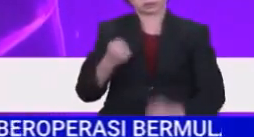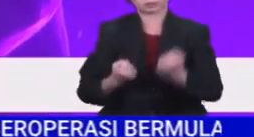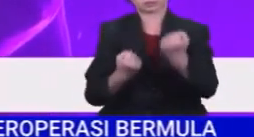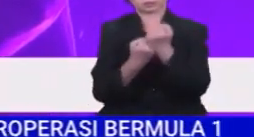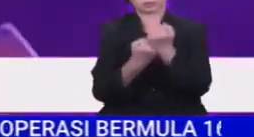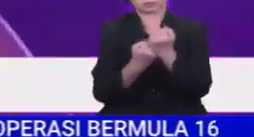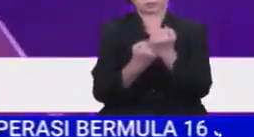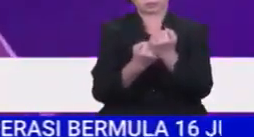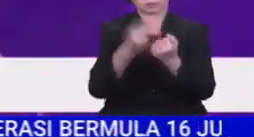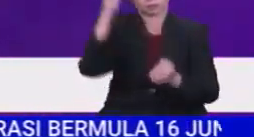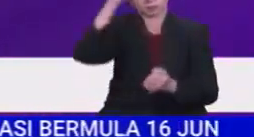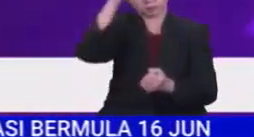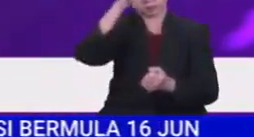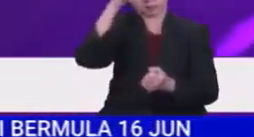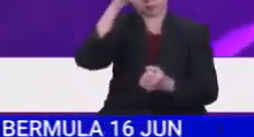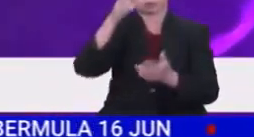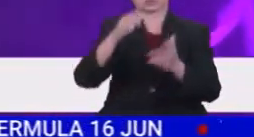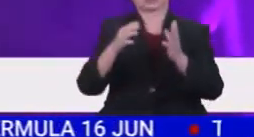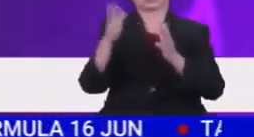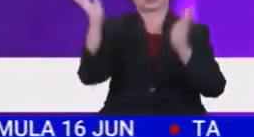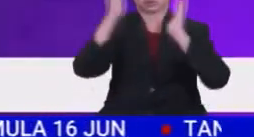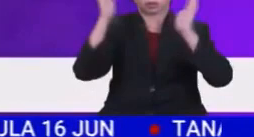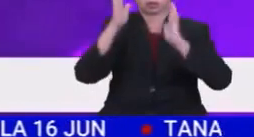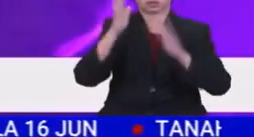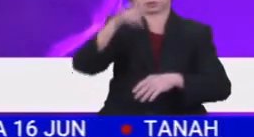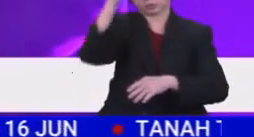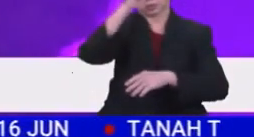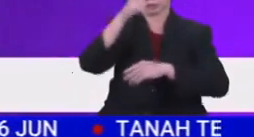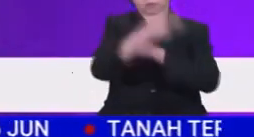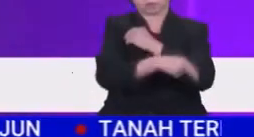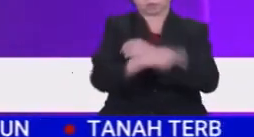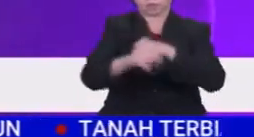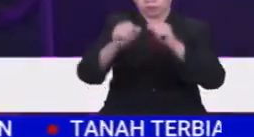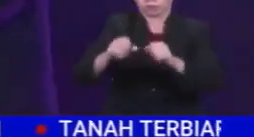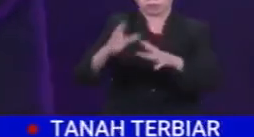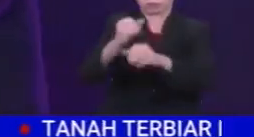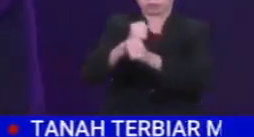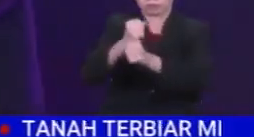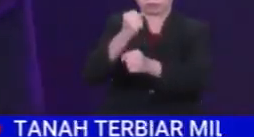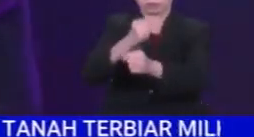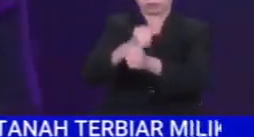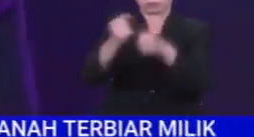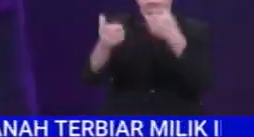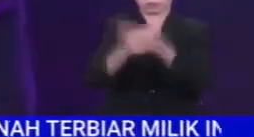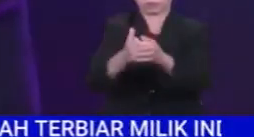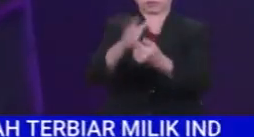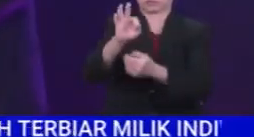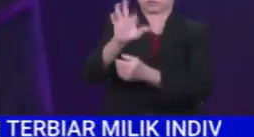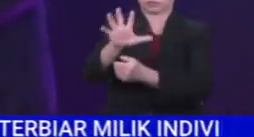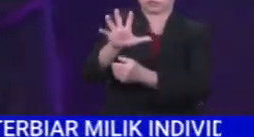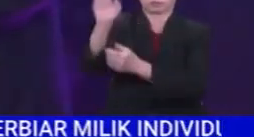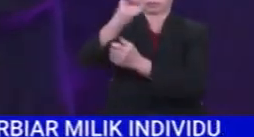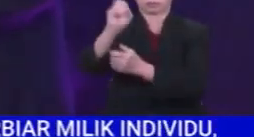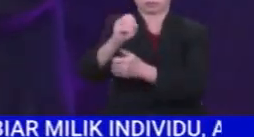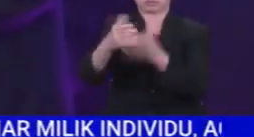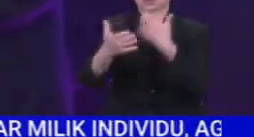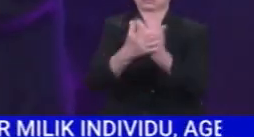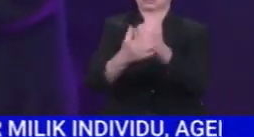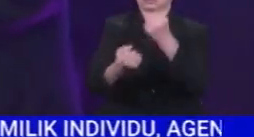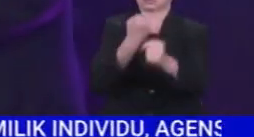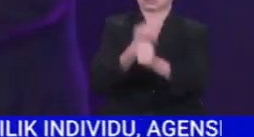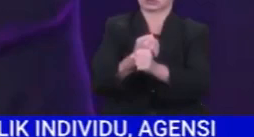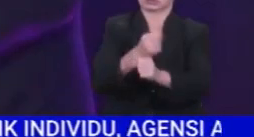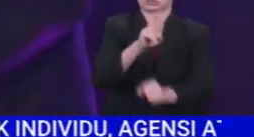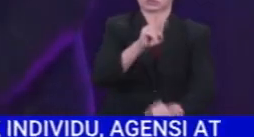tajaan kerajaan persekutuan serta kerajaan negeri dan kemudian pasaran gradiennya adalah sehingga seluruh 500 setakat tahun